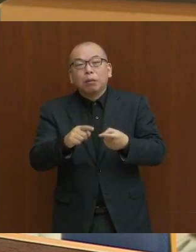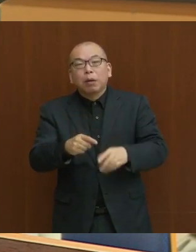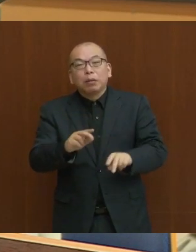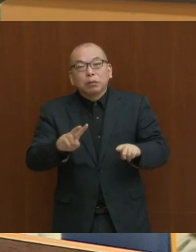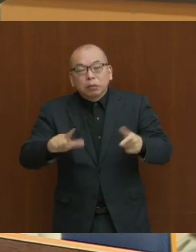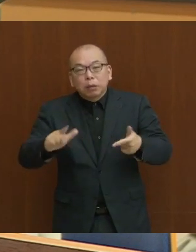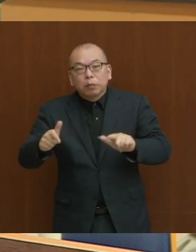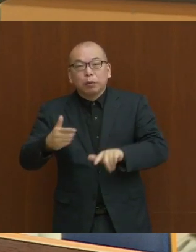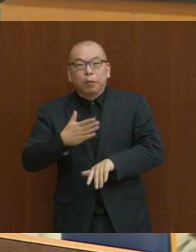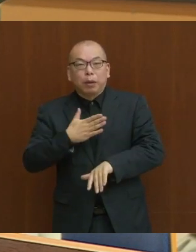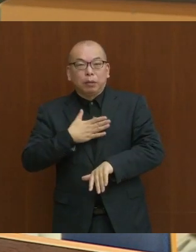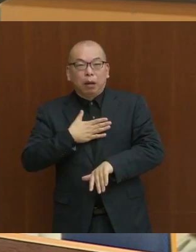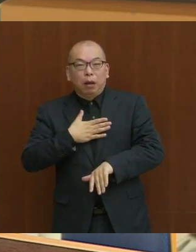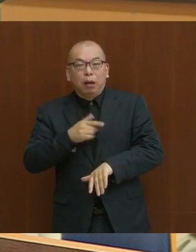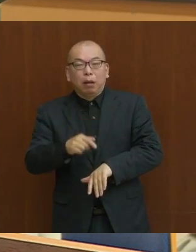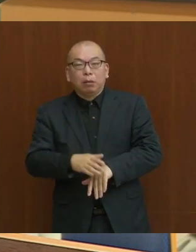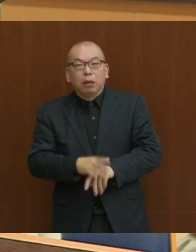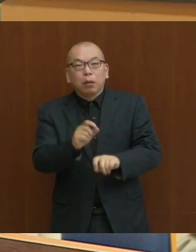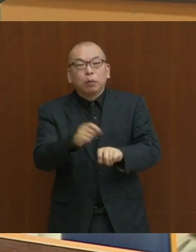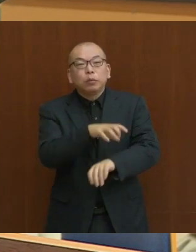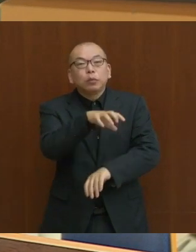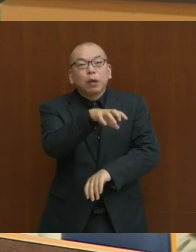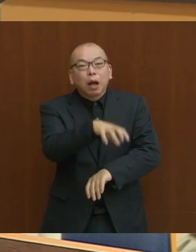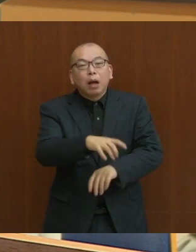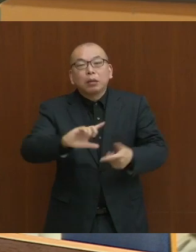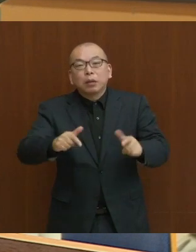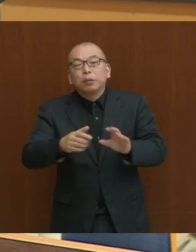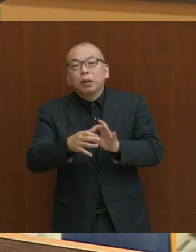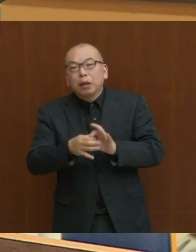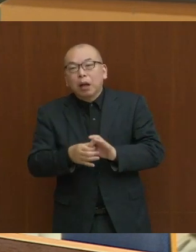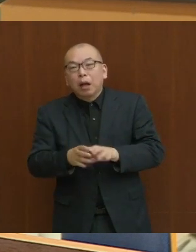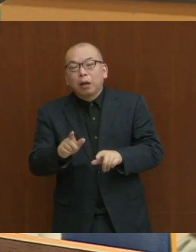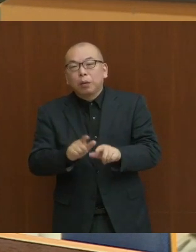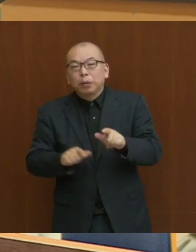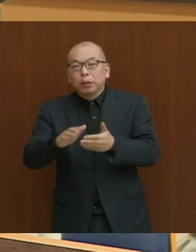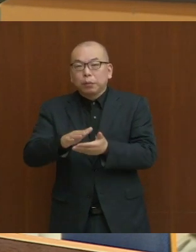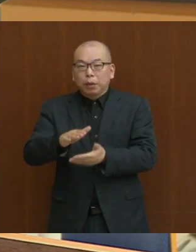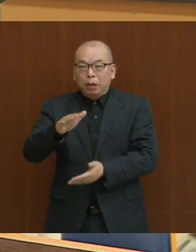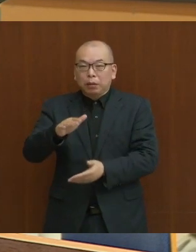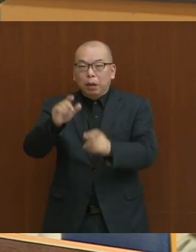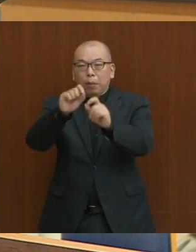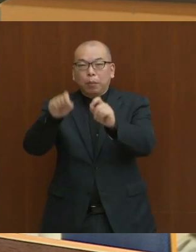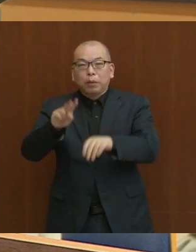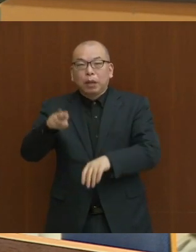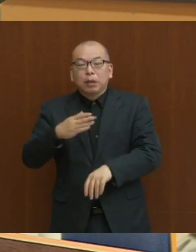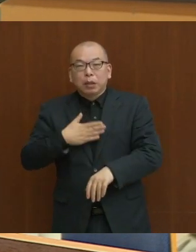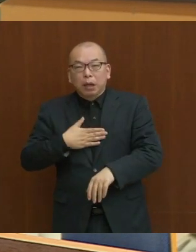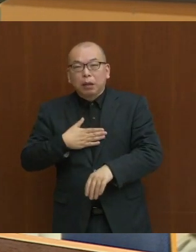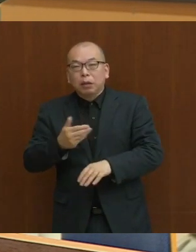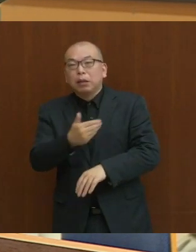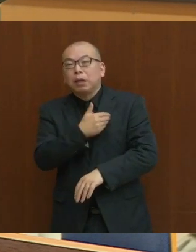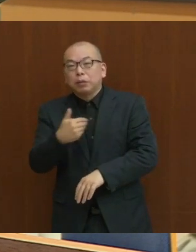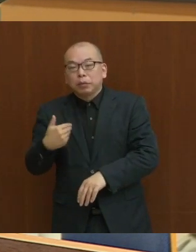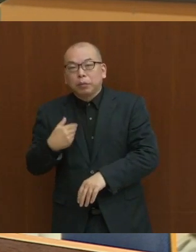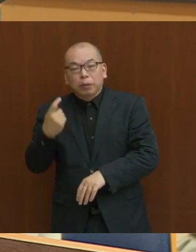ともに、特色の違いがあるからこそ、より深い問題の理解につながることを感じました。